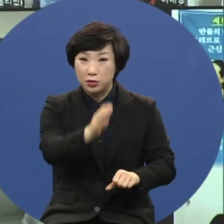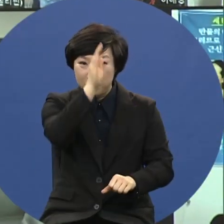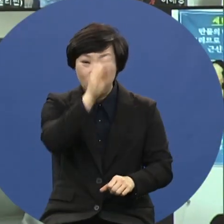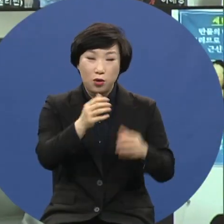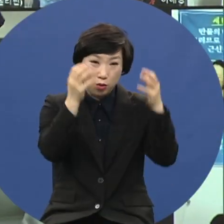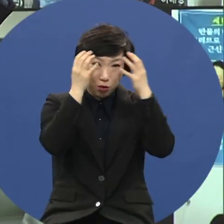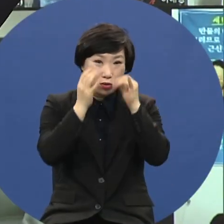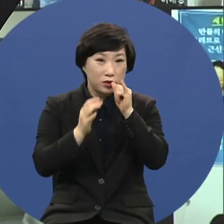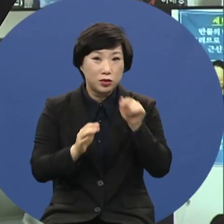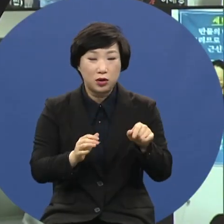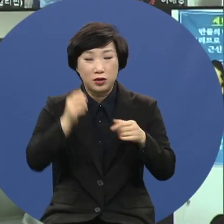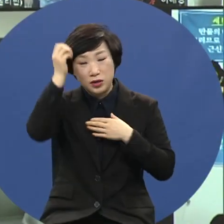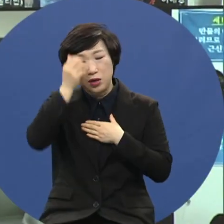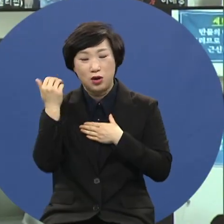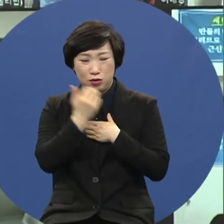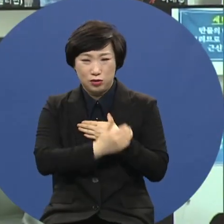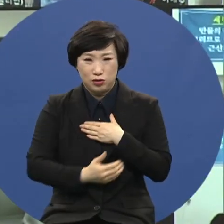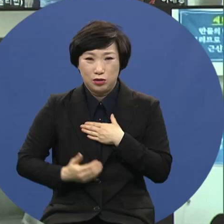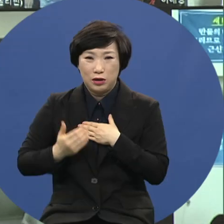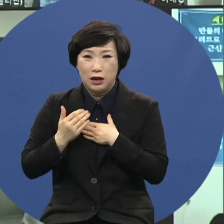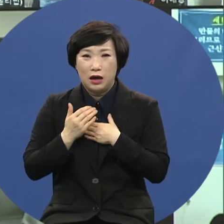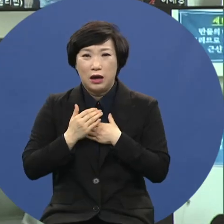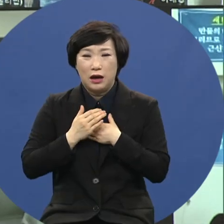고통, 영육간의